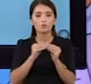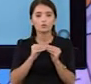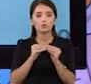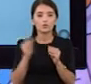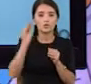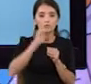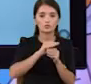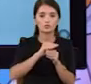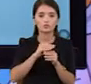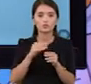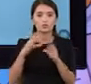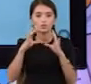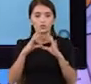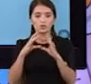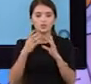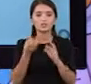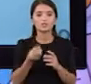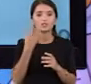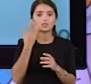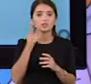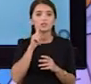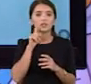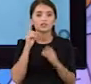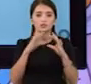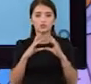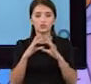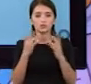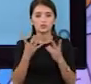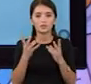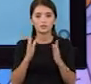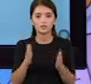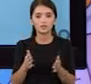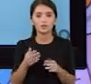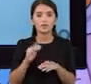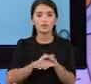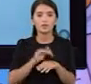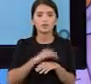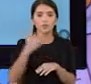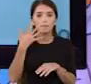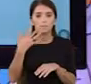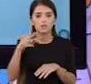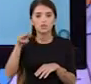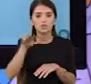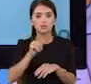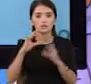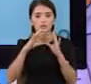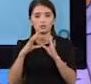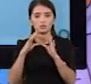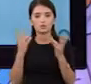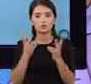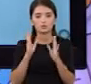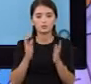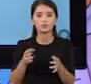bo'lishi uchun doirachalar 5 ta yashil doiracha kerak bo'ladi. Barakalla. 5 ta yashil doiracha kerak